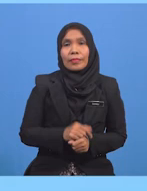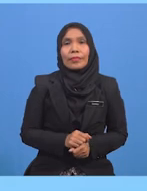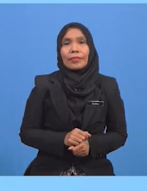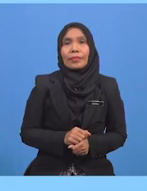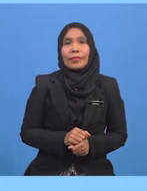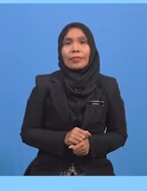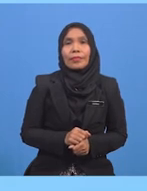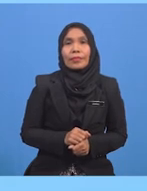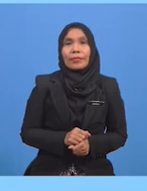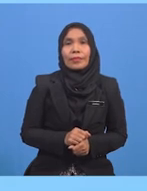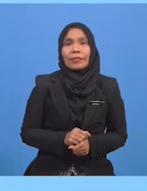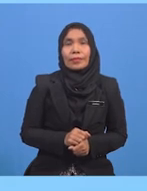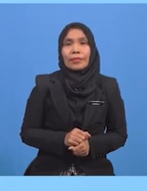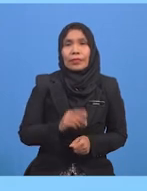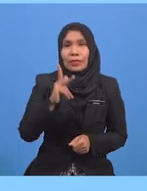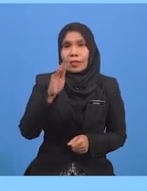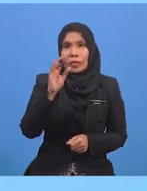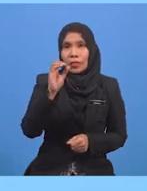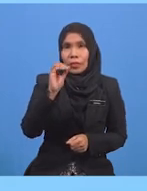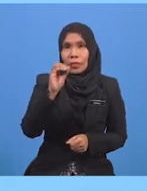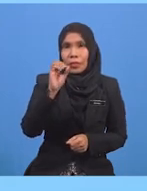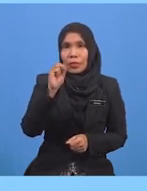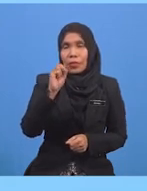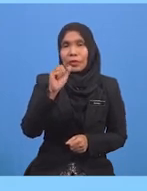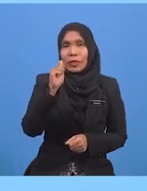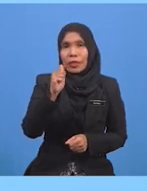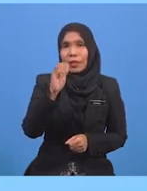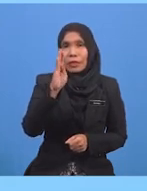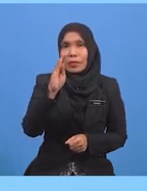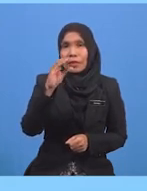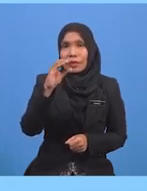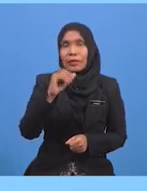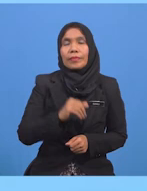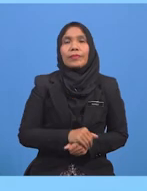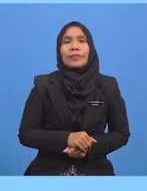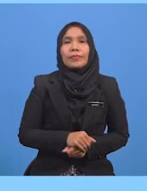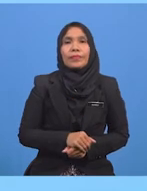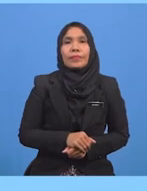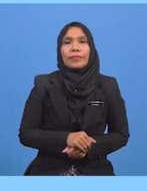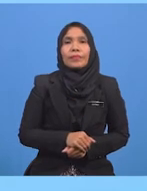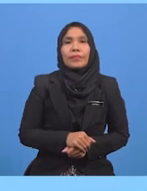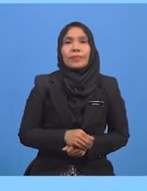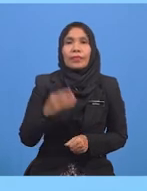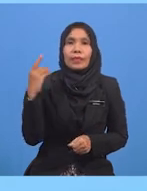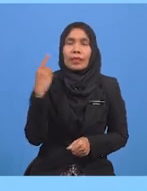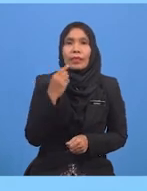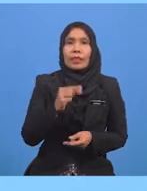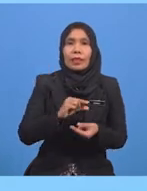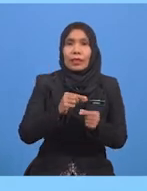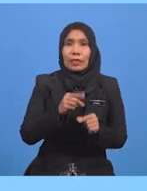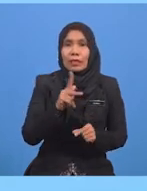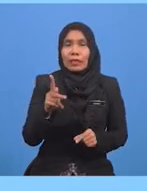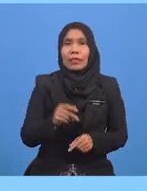didarabkan dengan cos ABC. Kita gantikan nilai